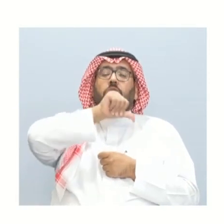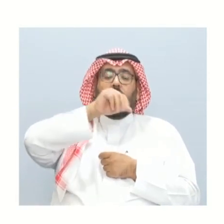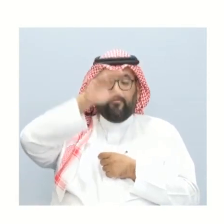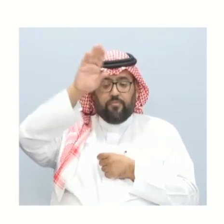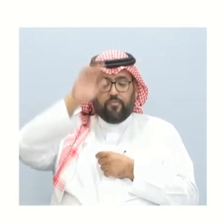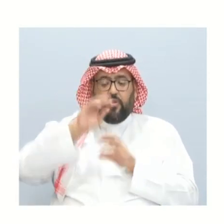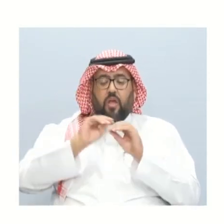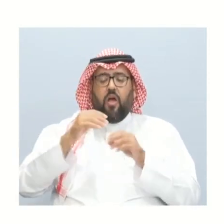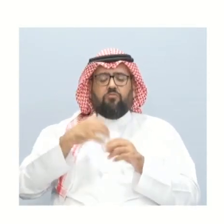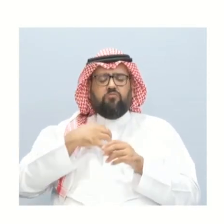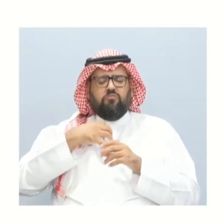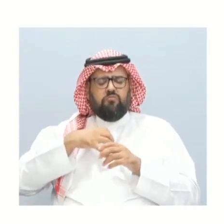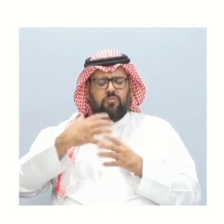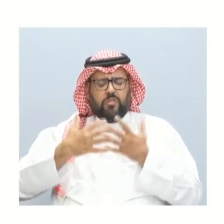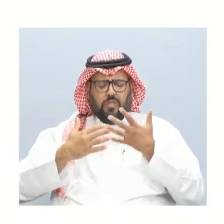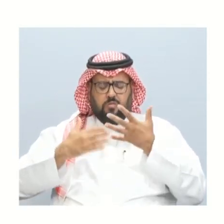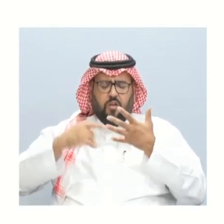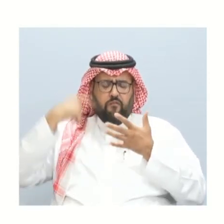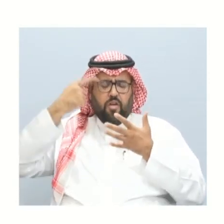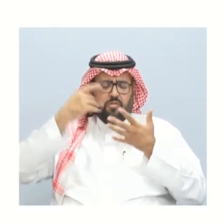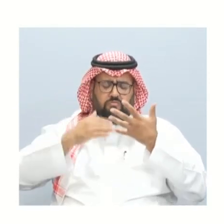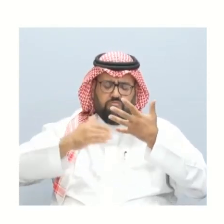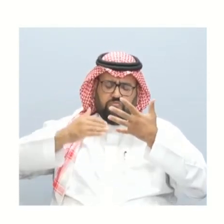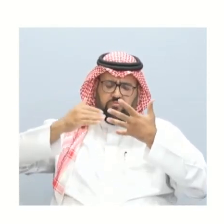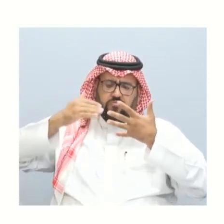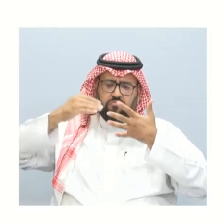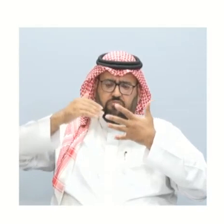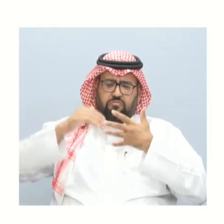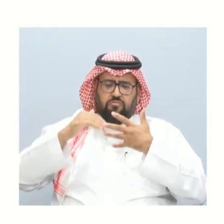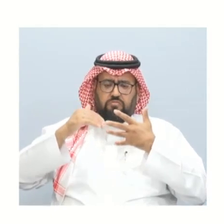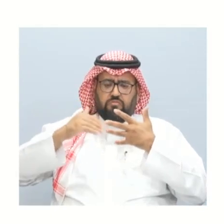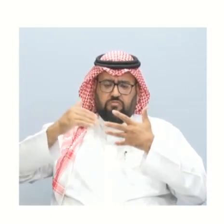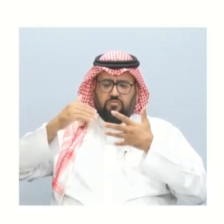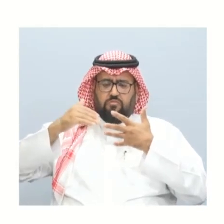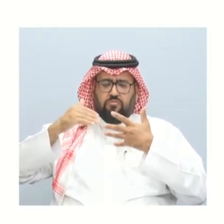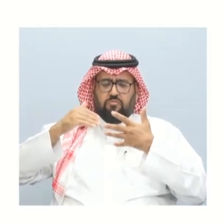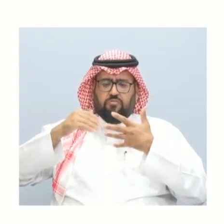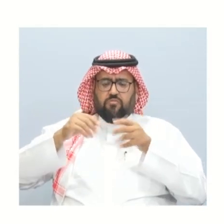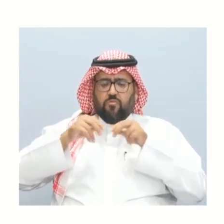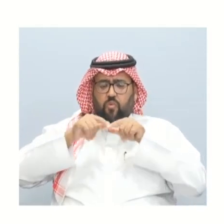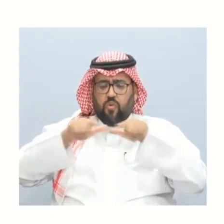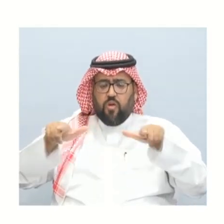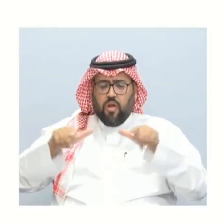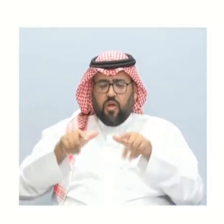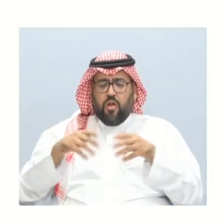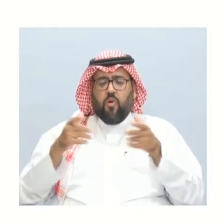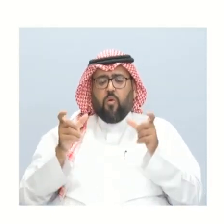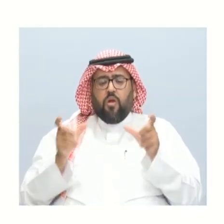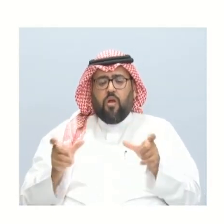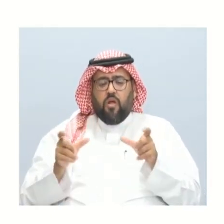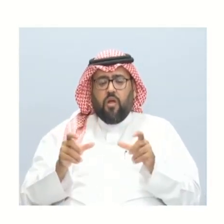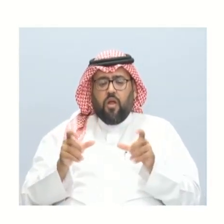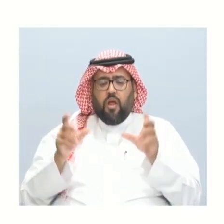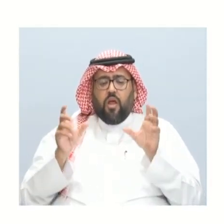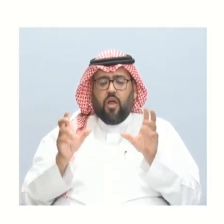وكان همه رفعه المملكه رفعه المملكه ونشر الرخاء